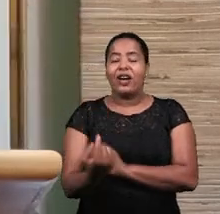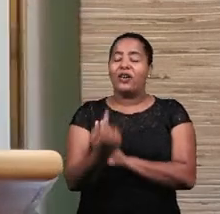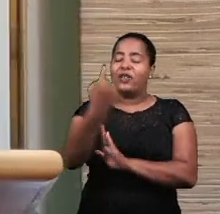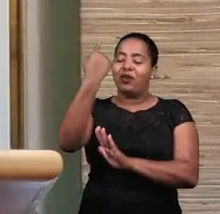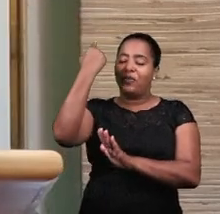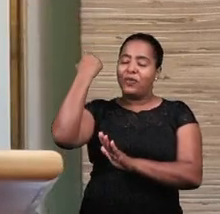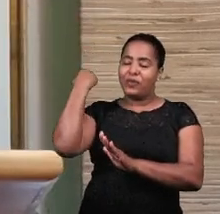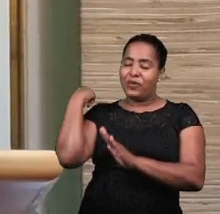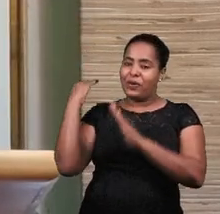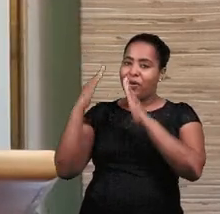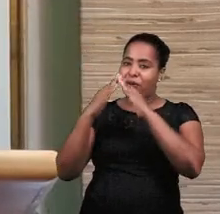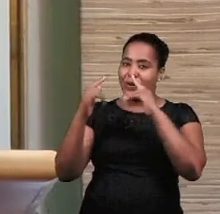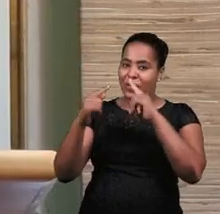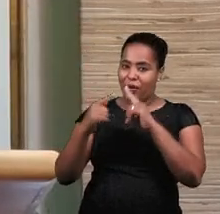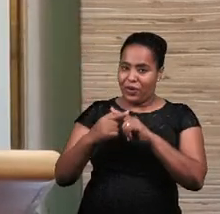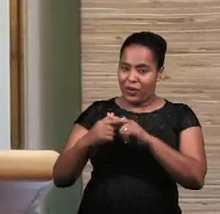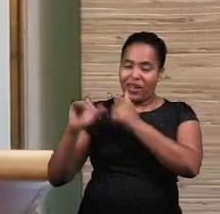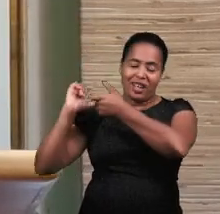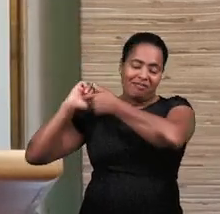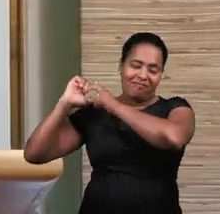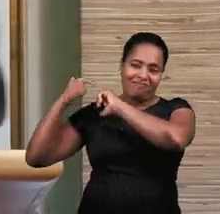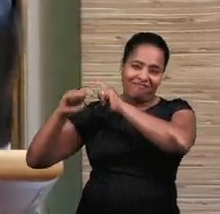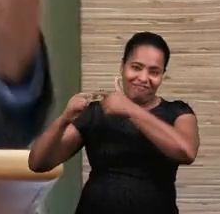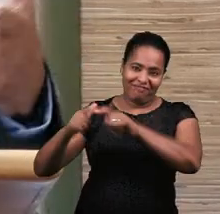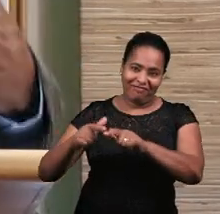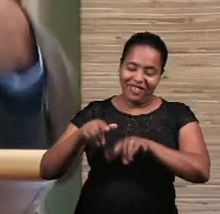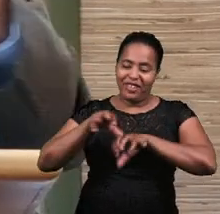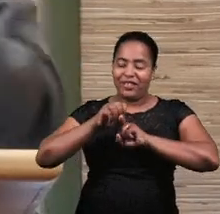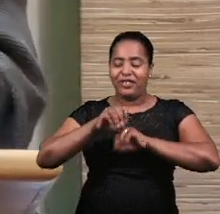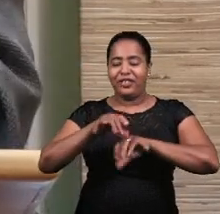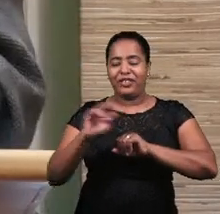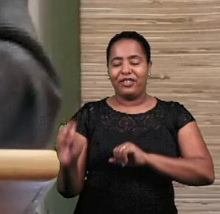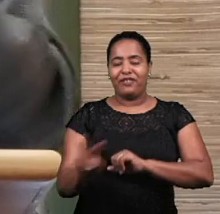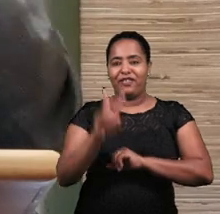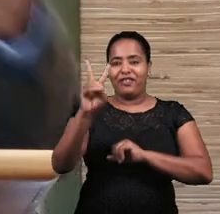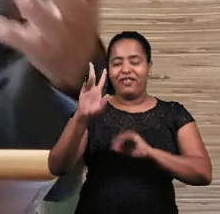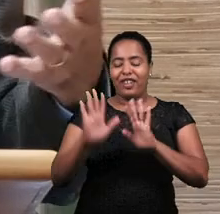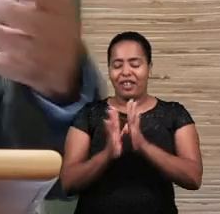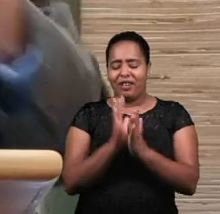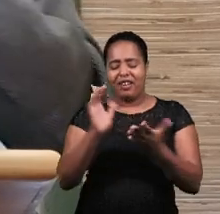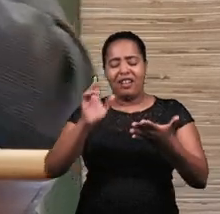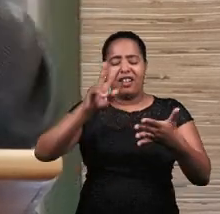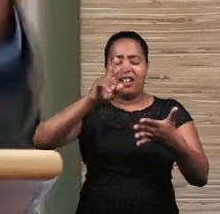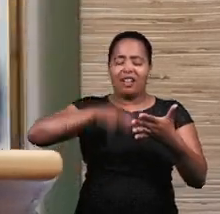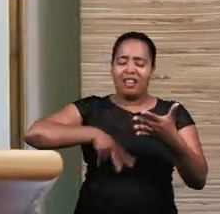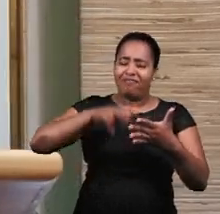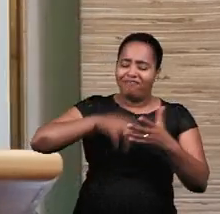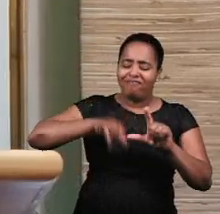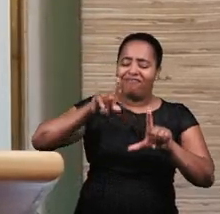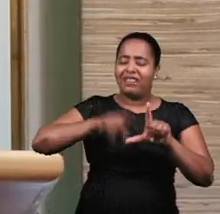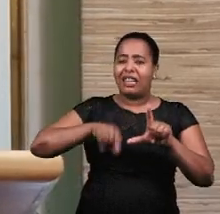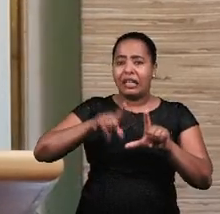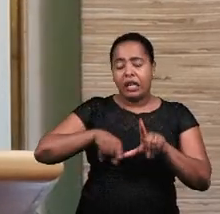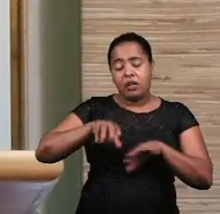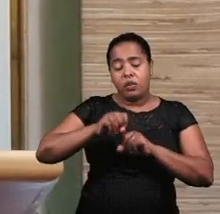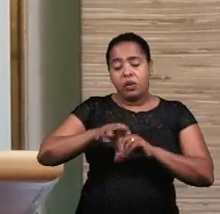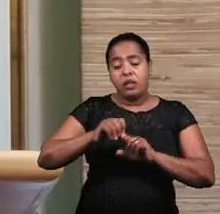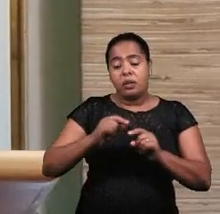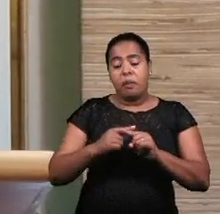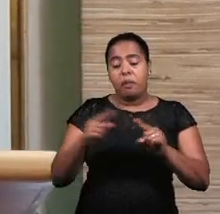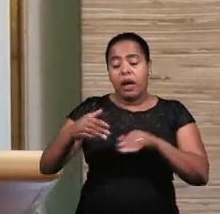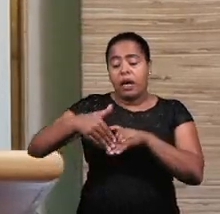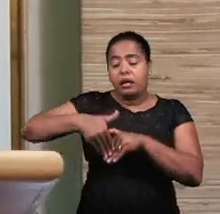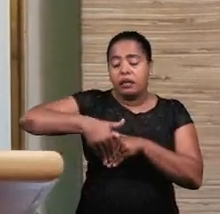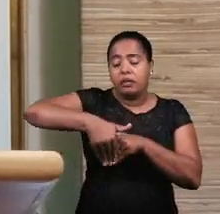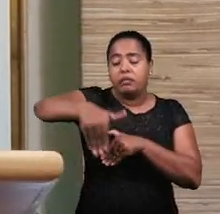nous étions traditionnels avec ses enseignements, il avait la valeur, c'était la parole, la lettre, c'était l'enseignement qui a toujours eu de la valeur. Mais pour ce